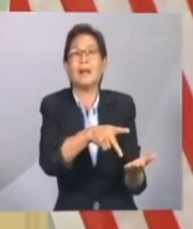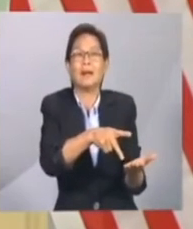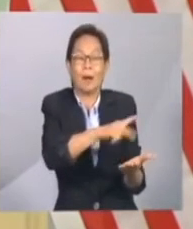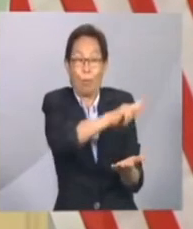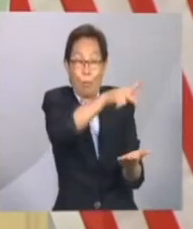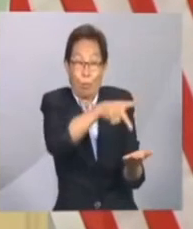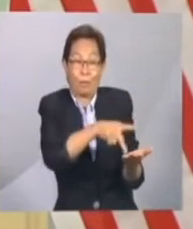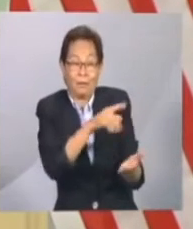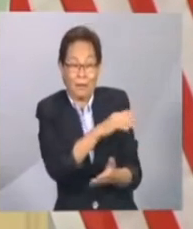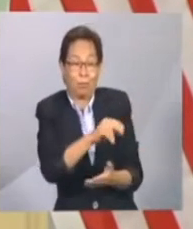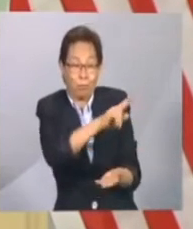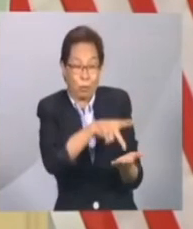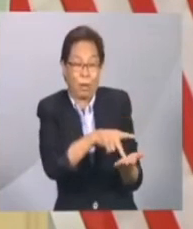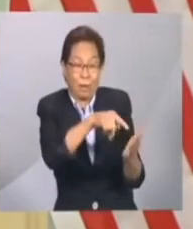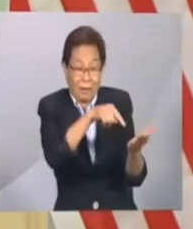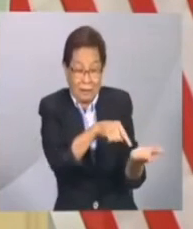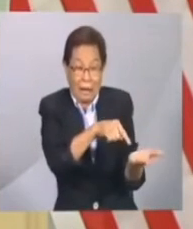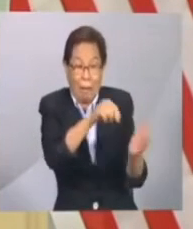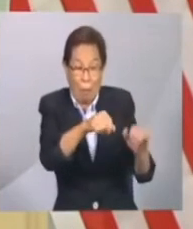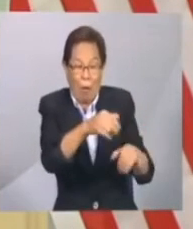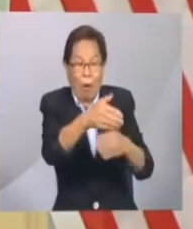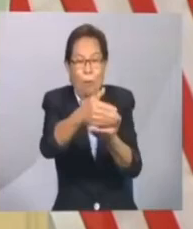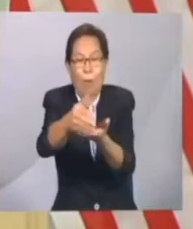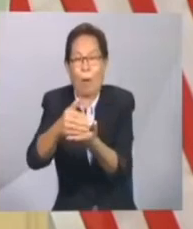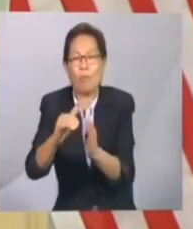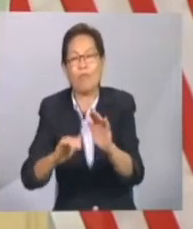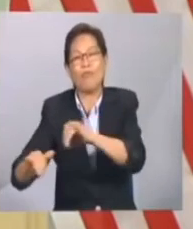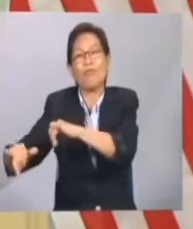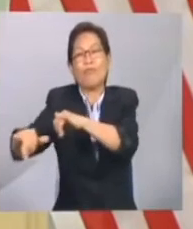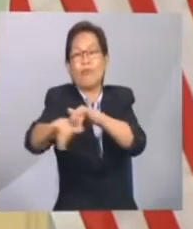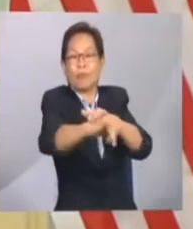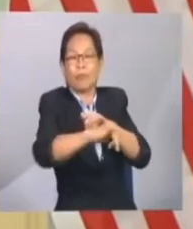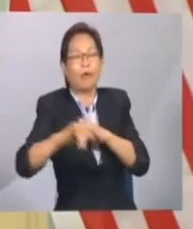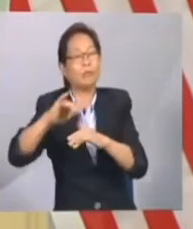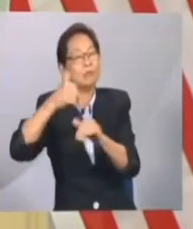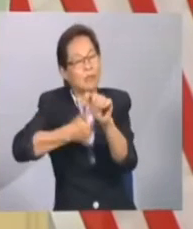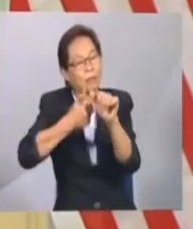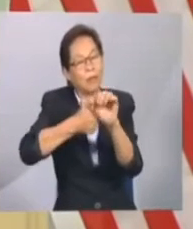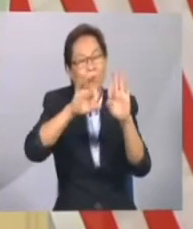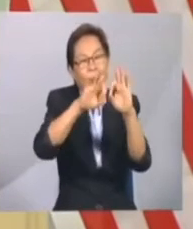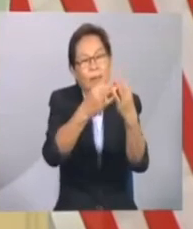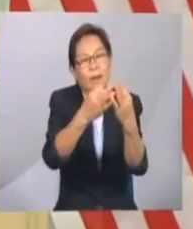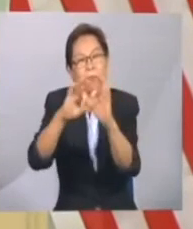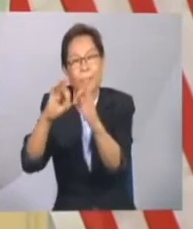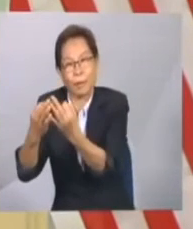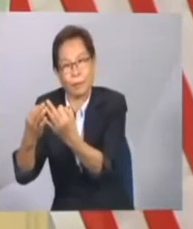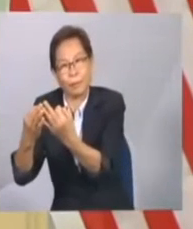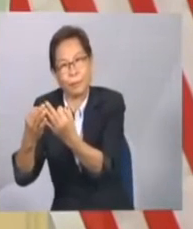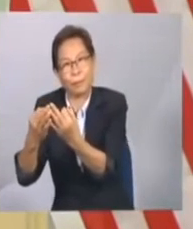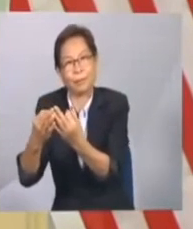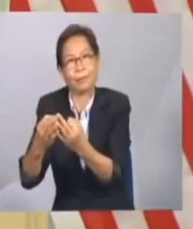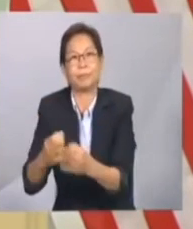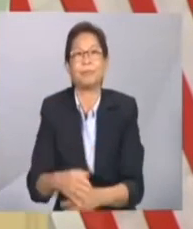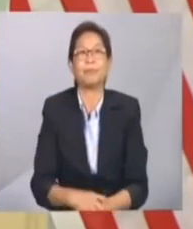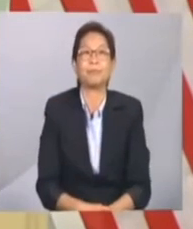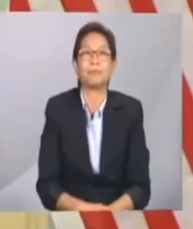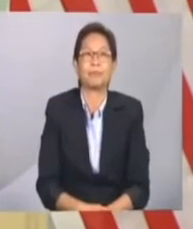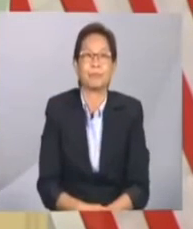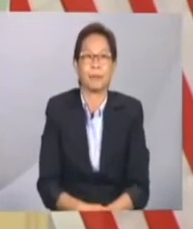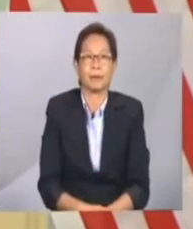boleh mengagihkan barangan itu sama rata kepada setiap penduduk yang berada di